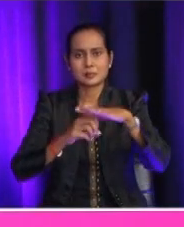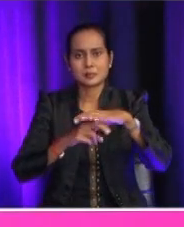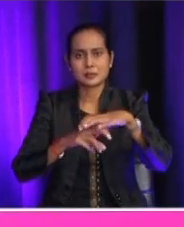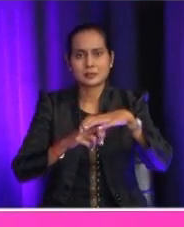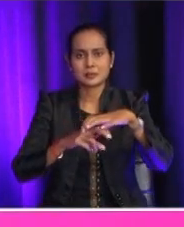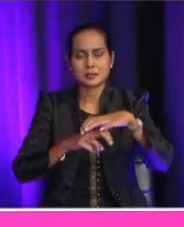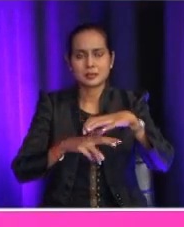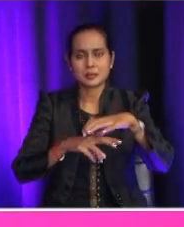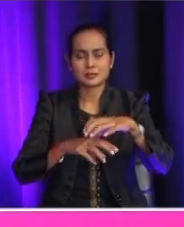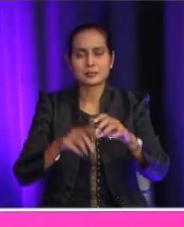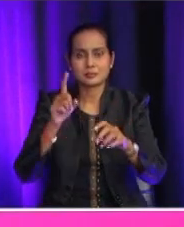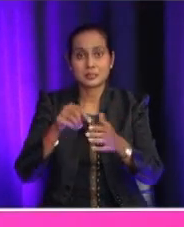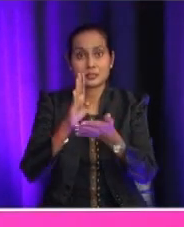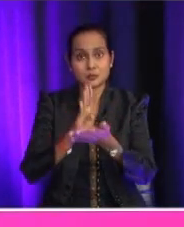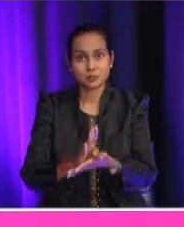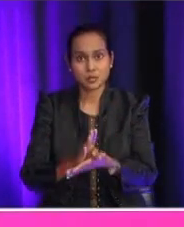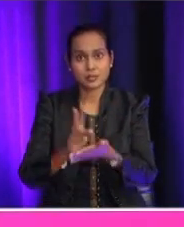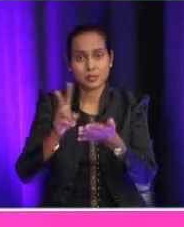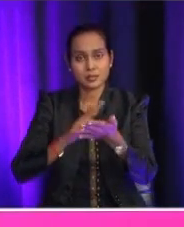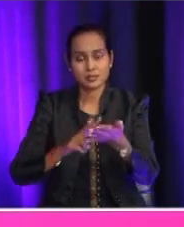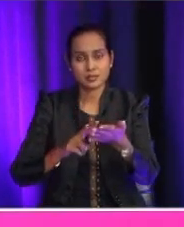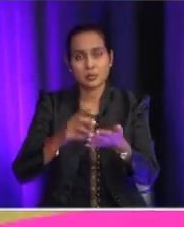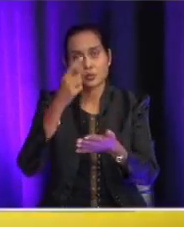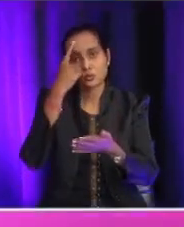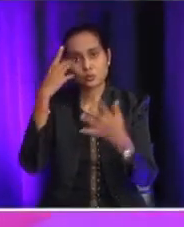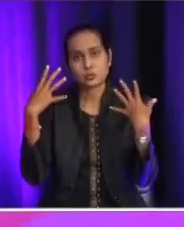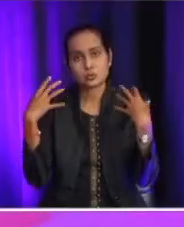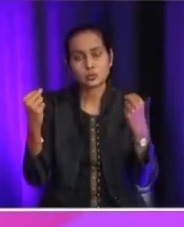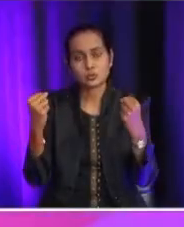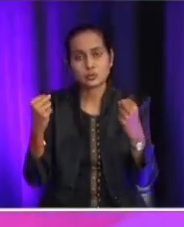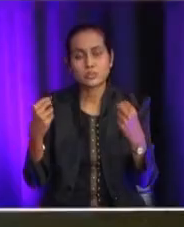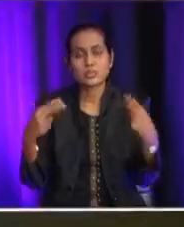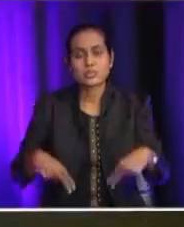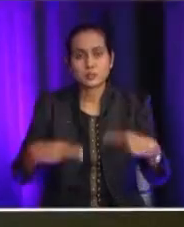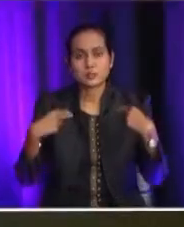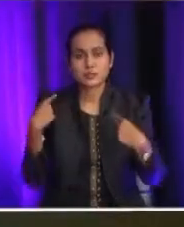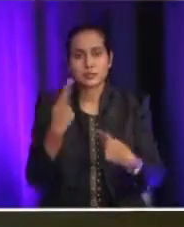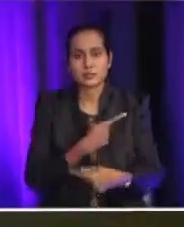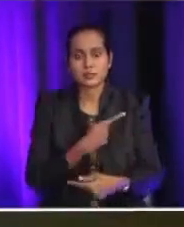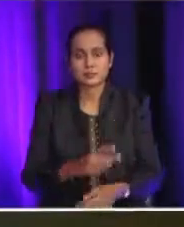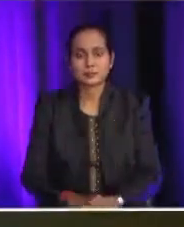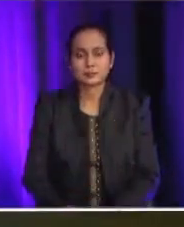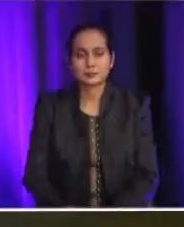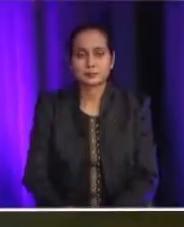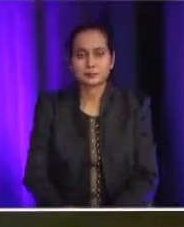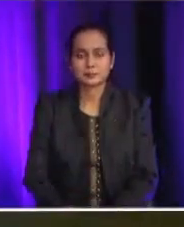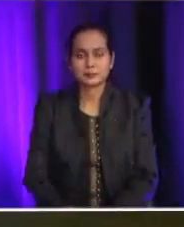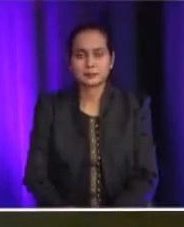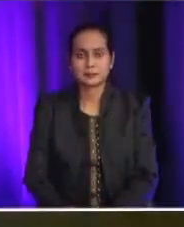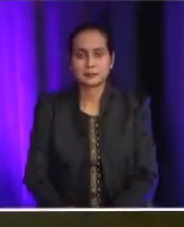hendaklah membudayakan amalan membaca demi kesejahteraan hidup kita. Alright. Jadi itulah